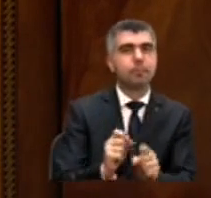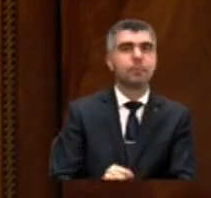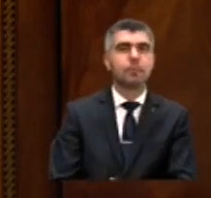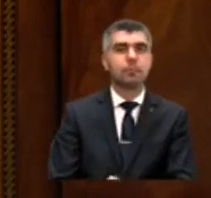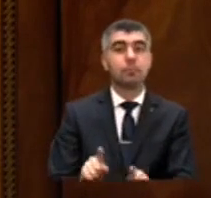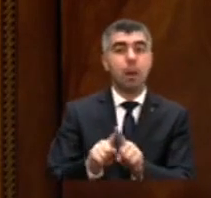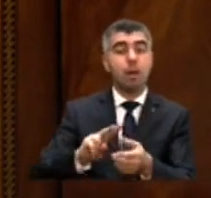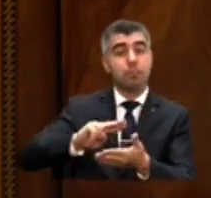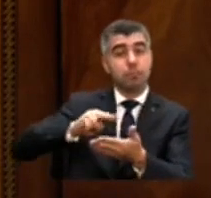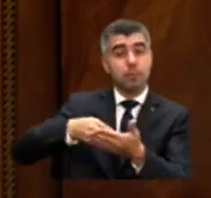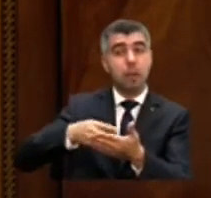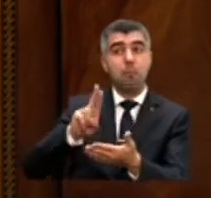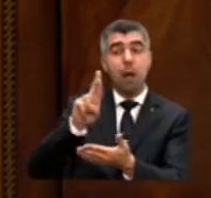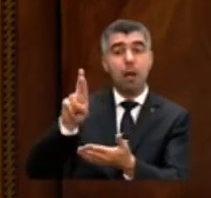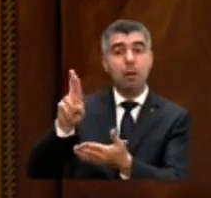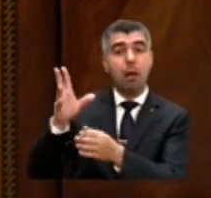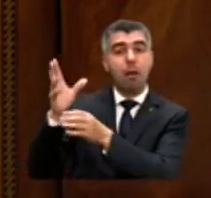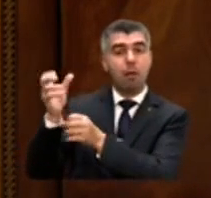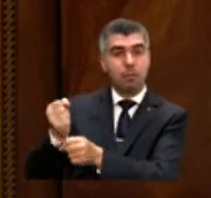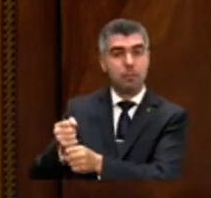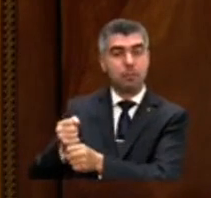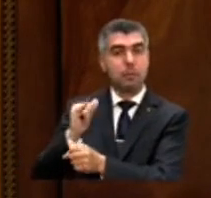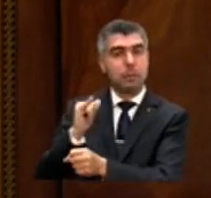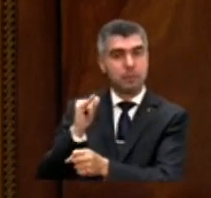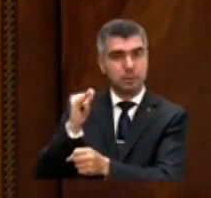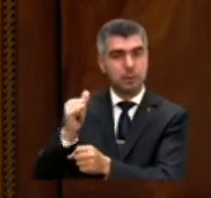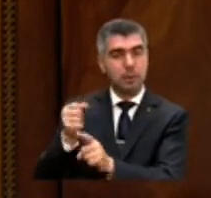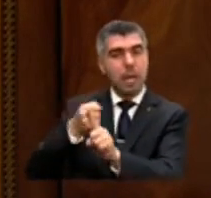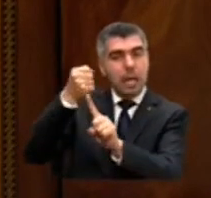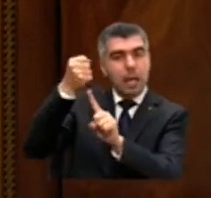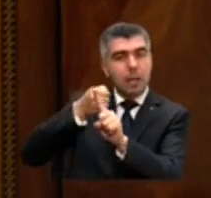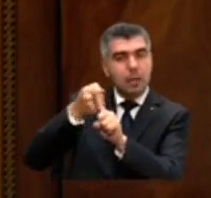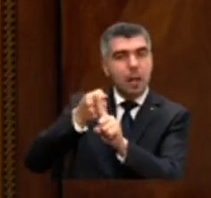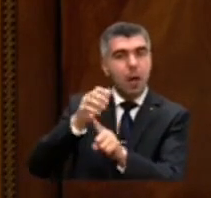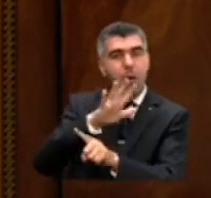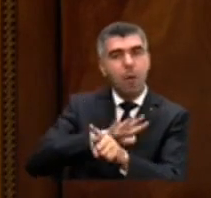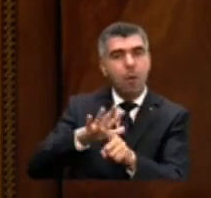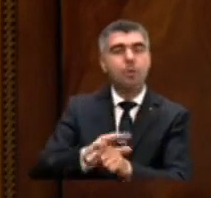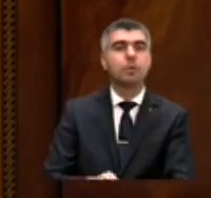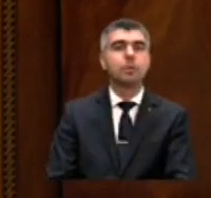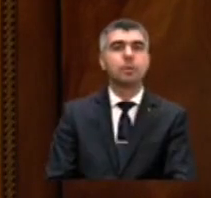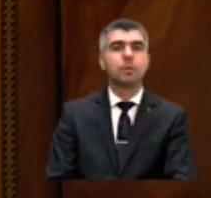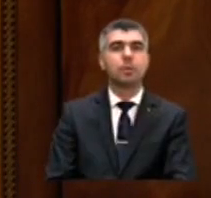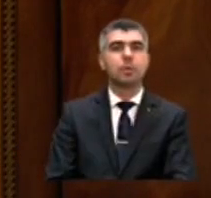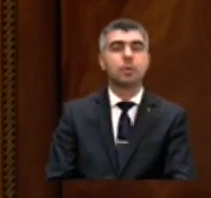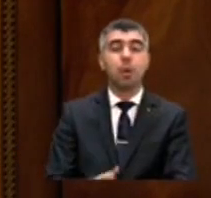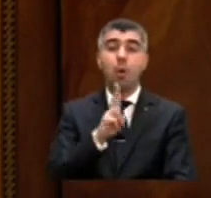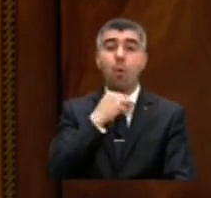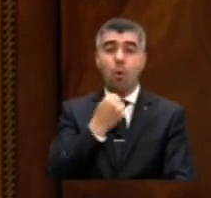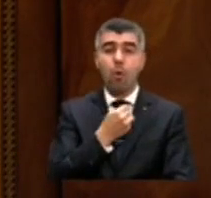الملكية السامية، وحرصا منها على مواصلة الإصلاح العميق للقطاع العام. ستعمل الحكومة